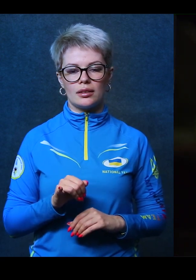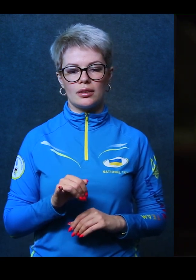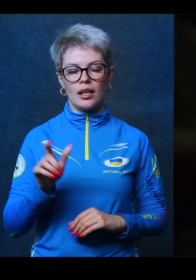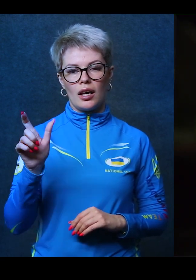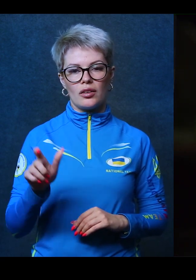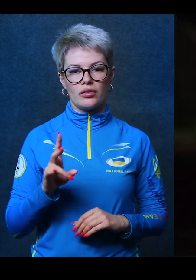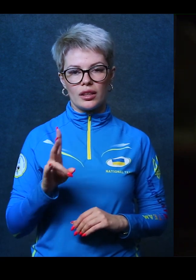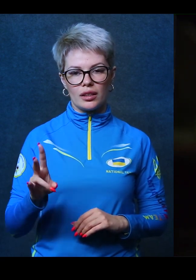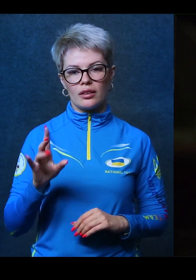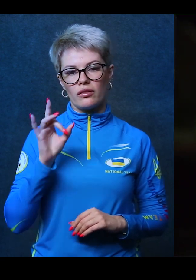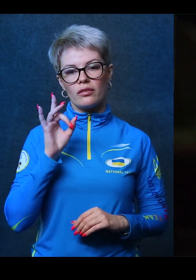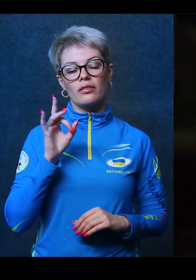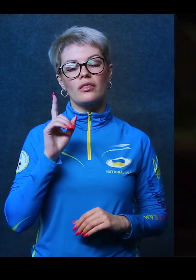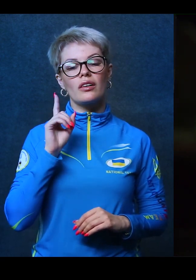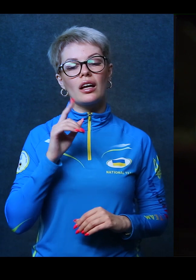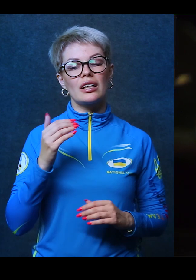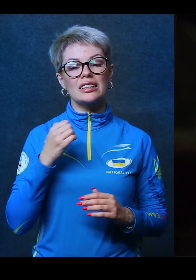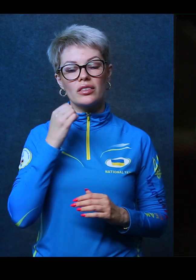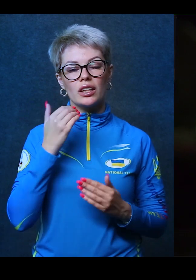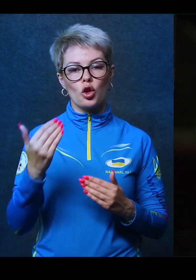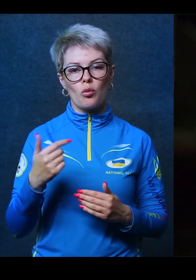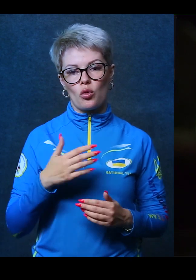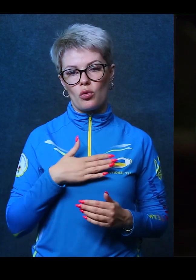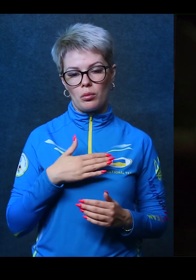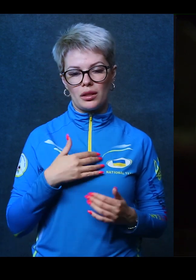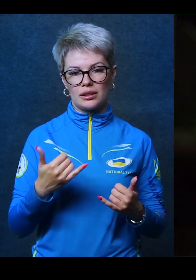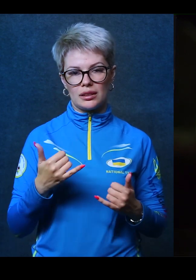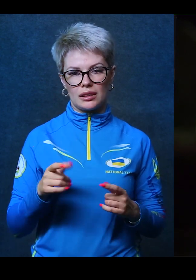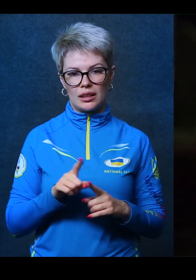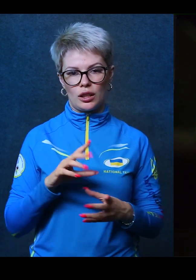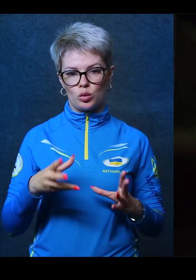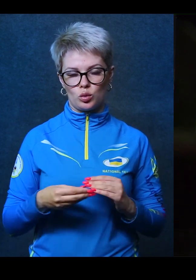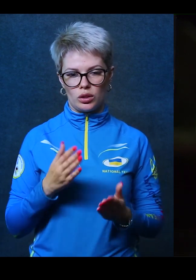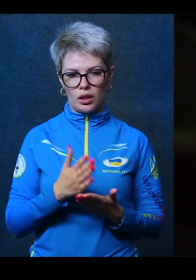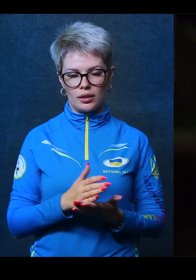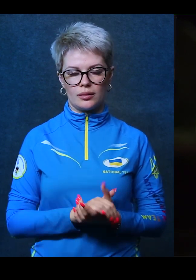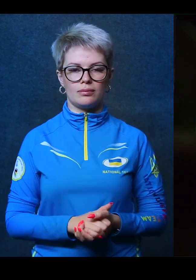він, я думаю, що завдяки йому я маю зараз такий результат.